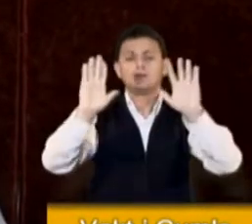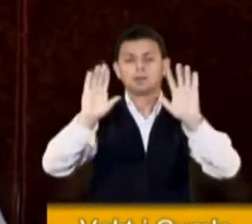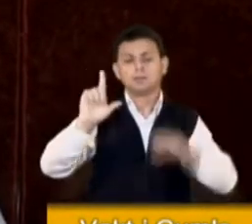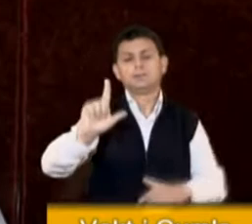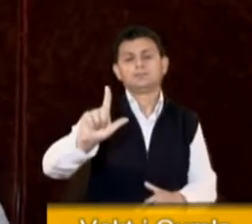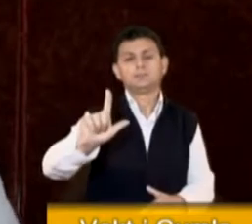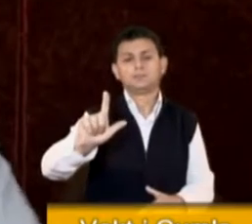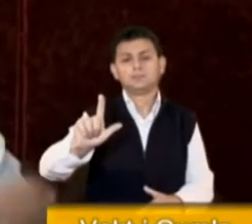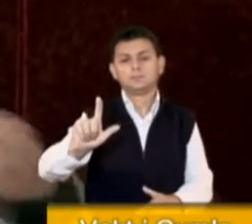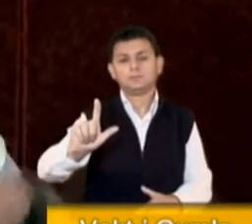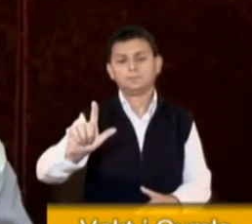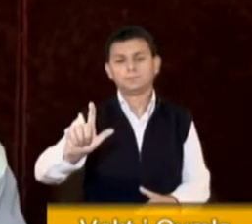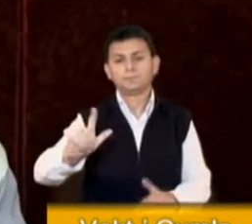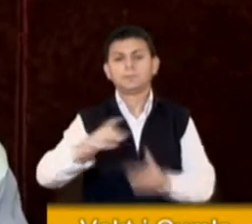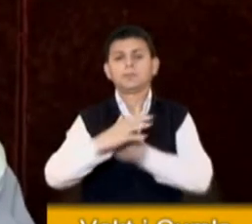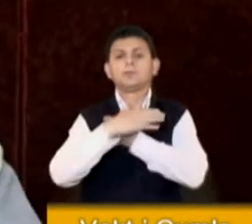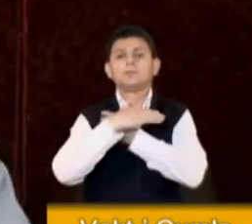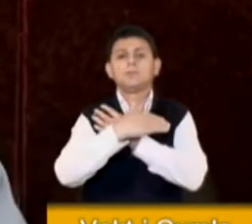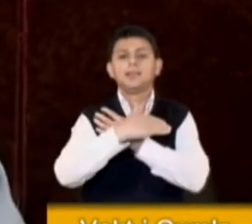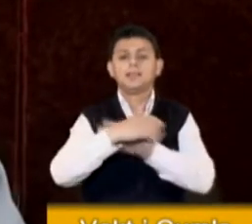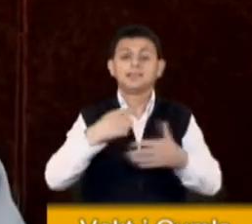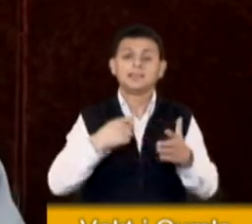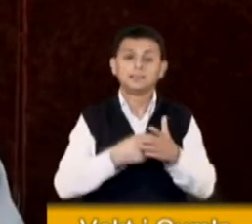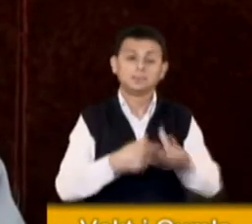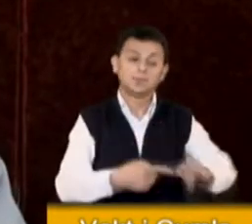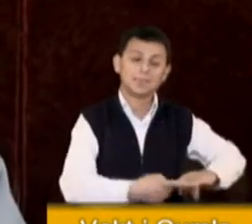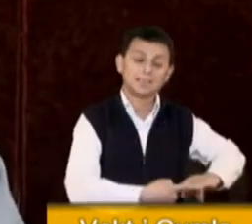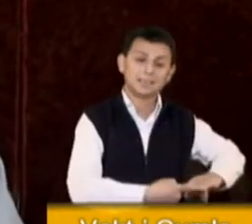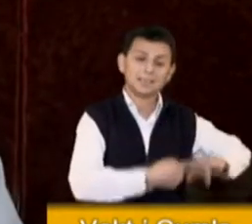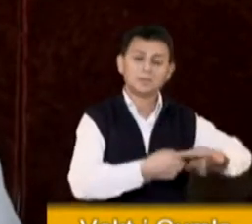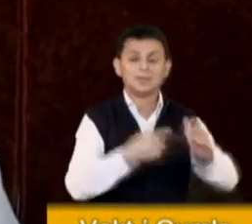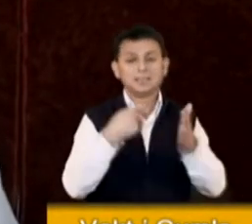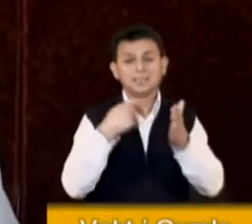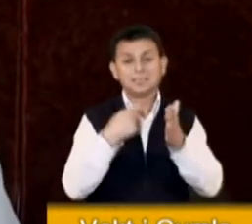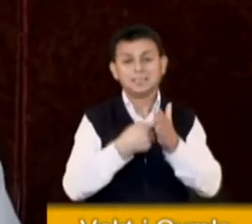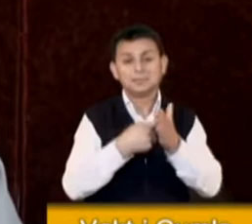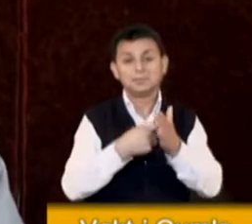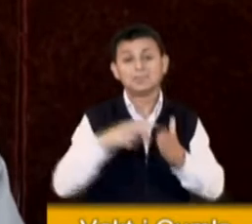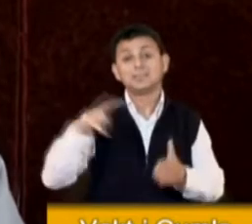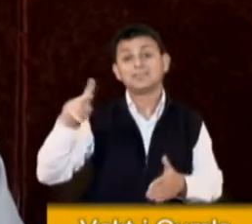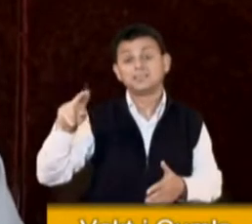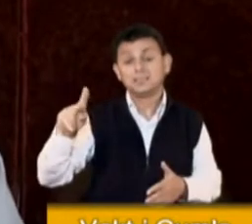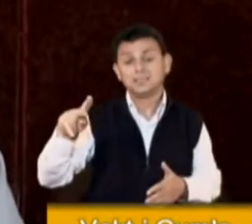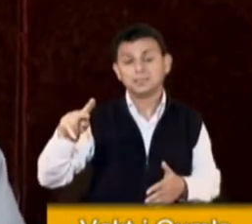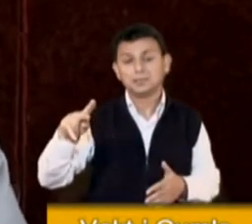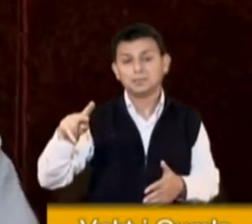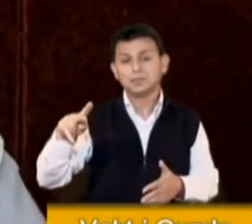Hatta melek isimleri, Kabe ismi gibi, Arş ismi